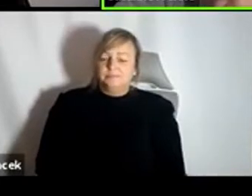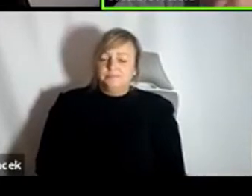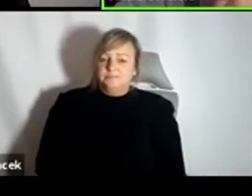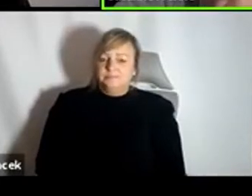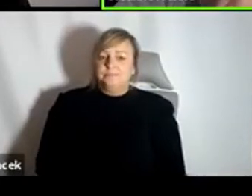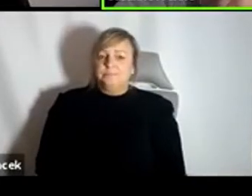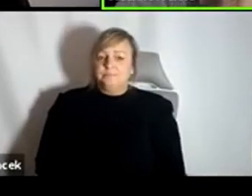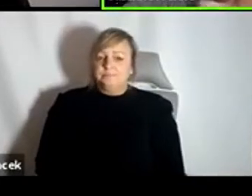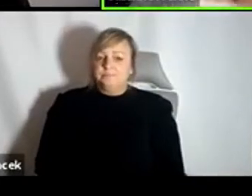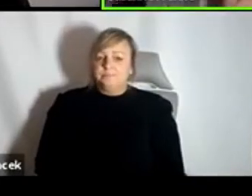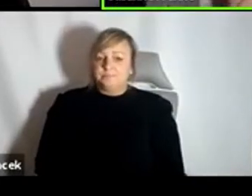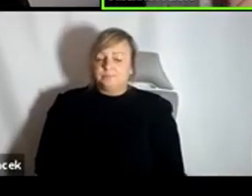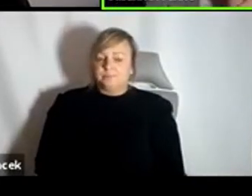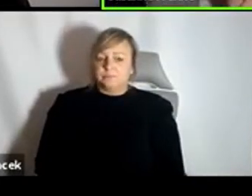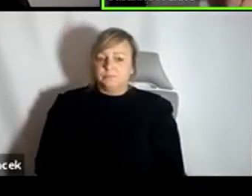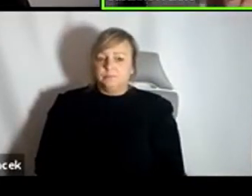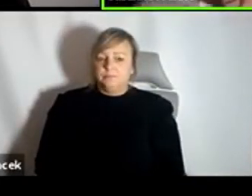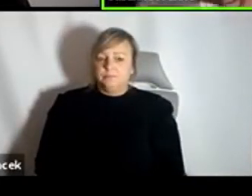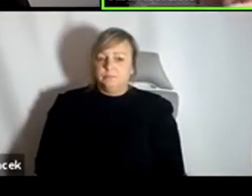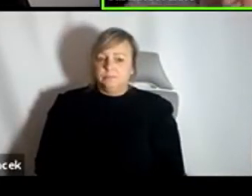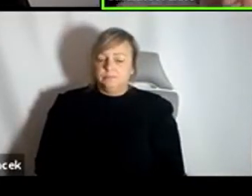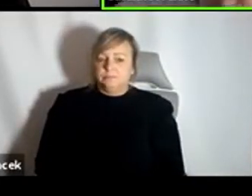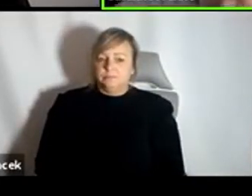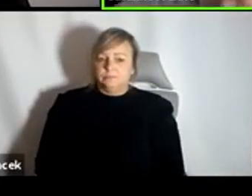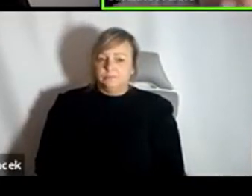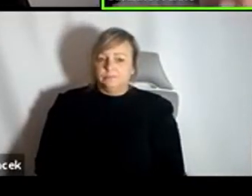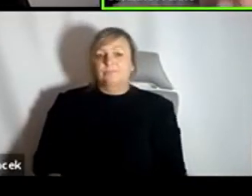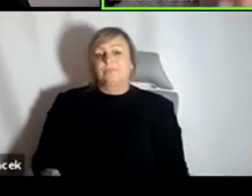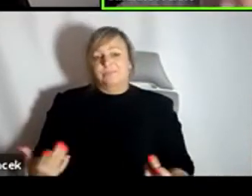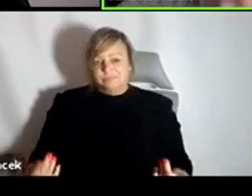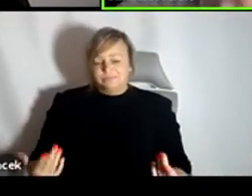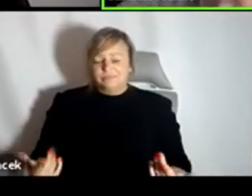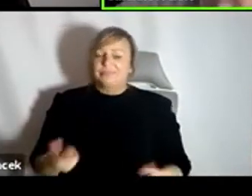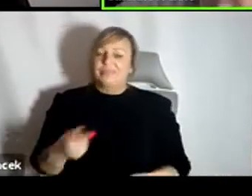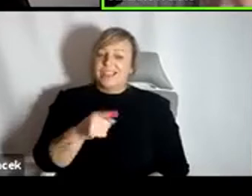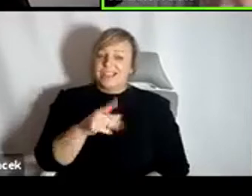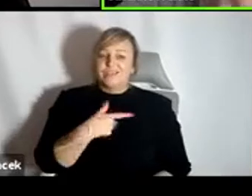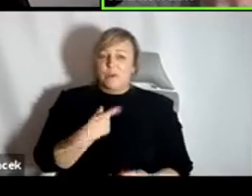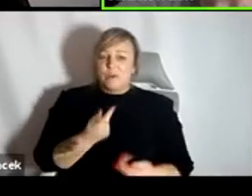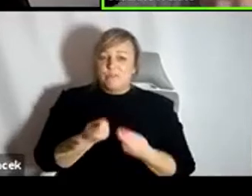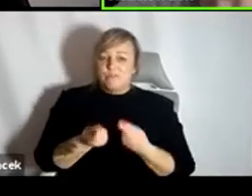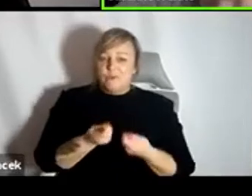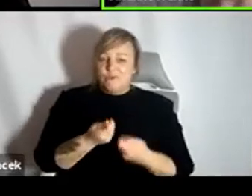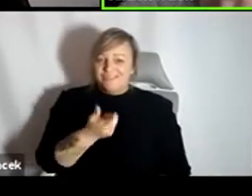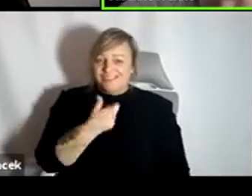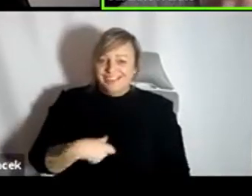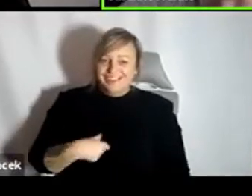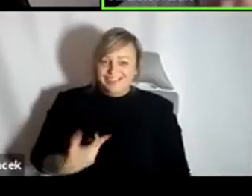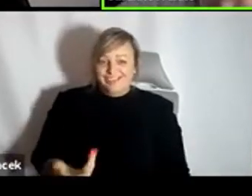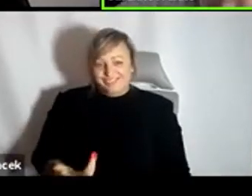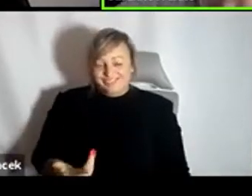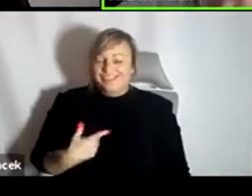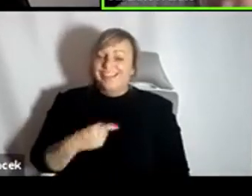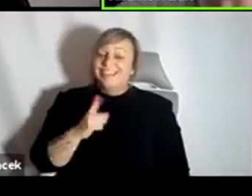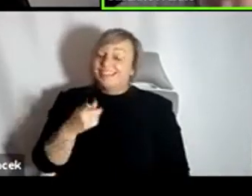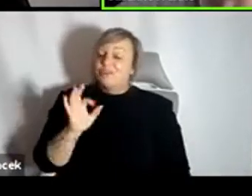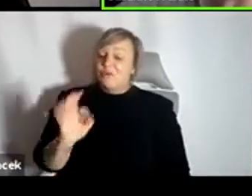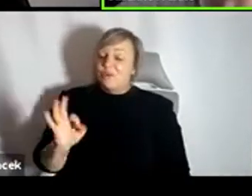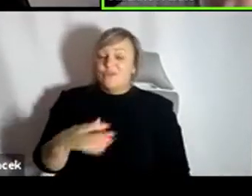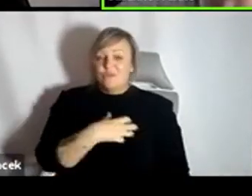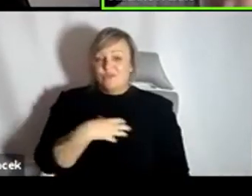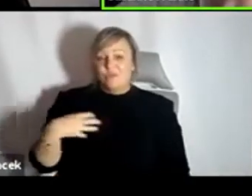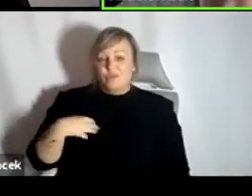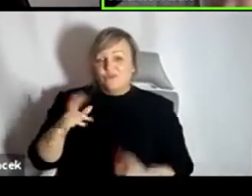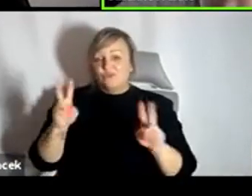Zunächst mal möchte ich, wenn ich schon so zauberhaft vorprovoziert werde, sagen, dass für Schalke-Fans vor allen Dingen der